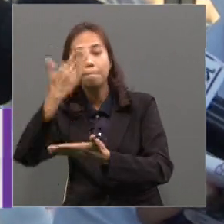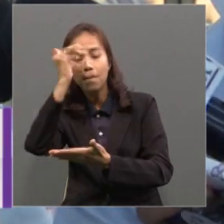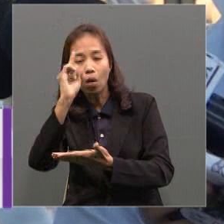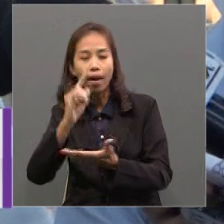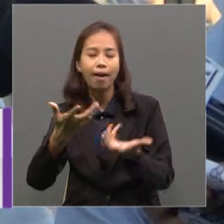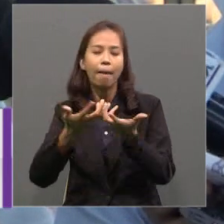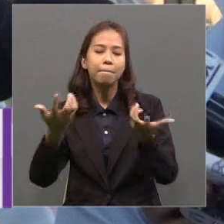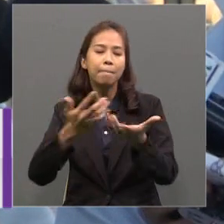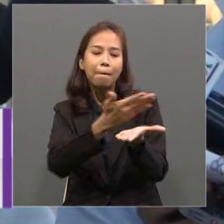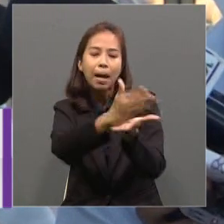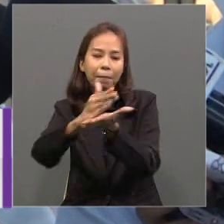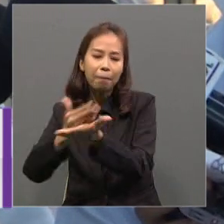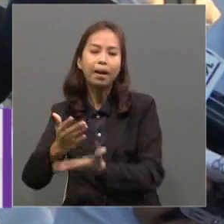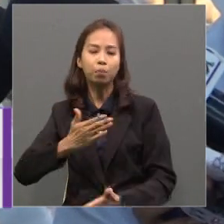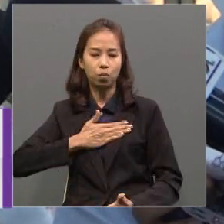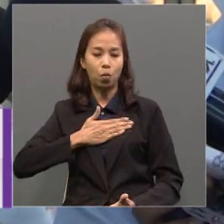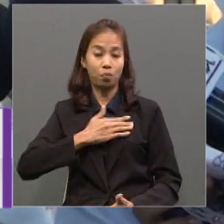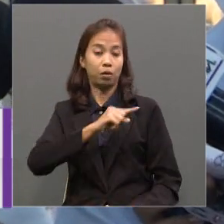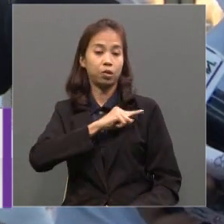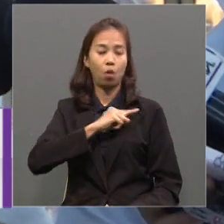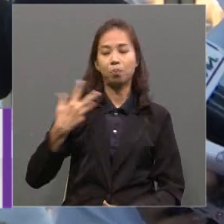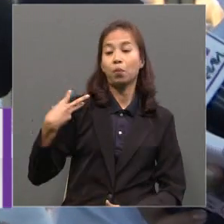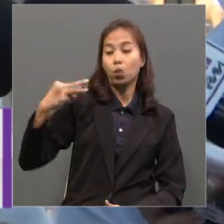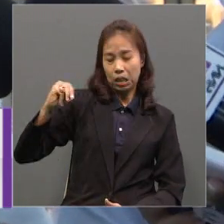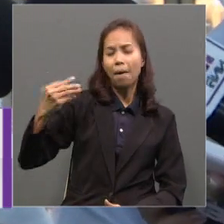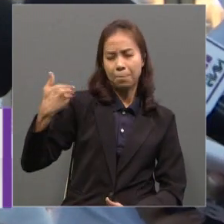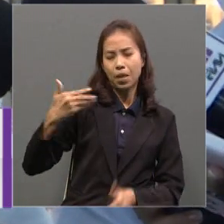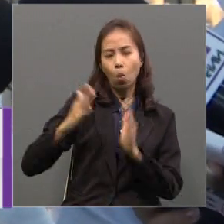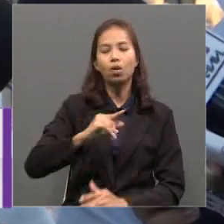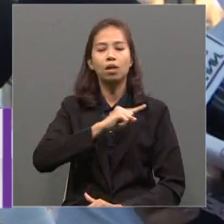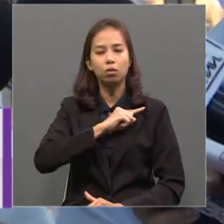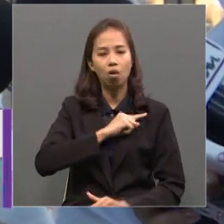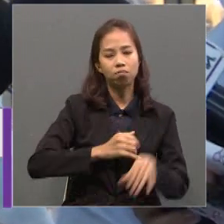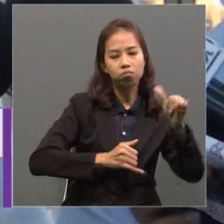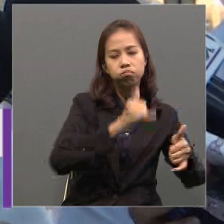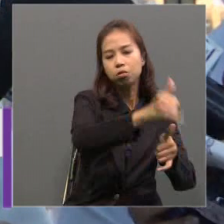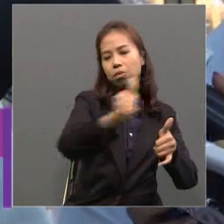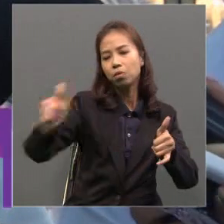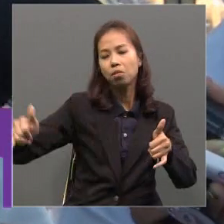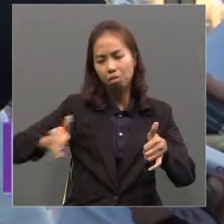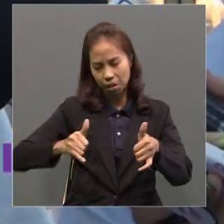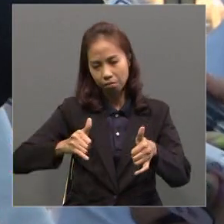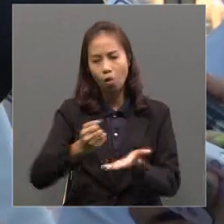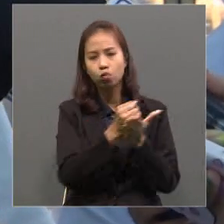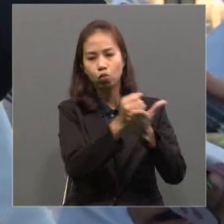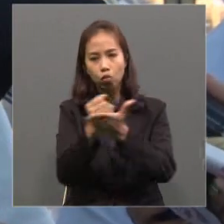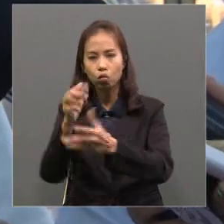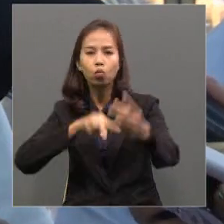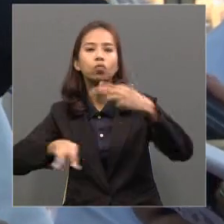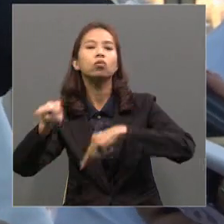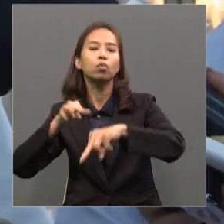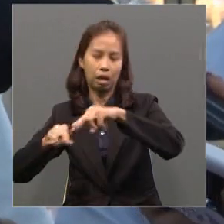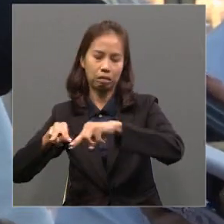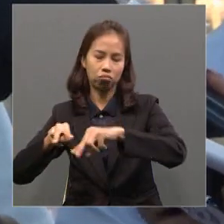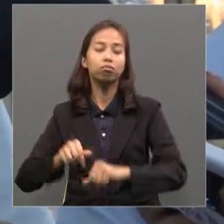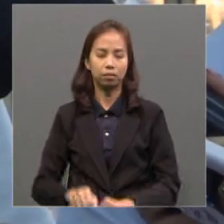ที่มีนบุรีนะครับที่ท่านอื่นก็ไปที่อื่นนะครับช่วยกันนะครับวันนี้ท่านรองปลัดทุกท่านก็ไปตรวจ